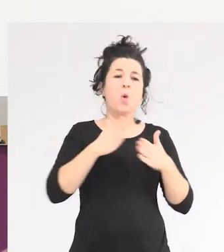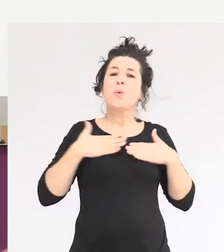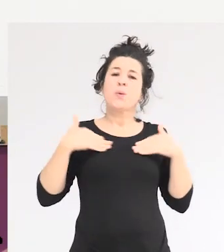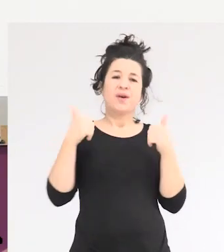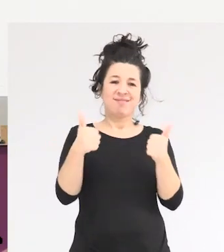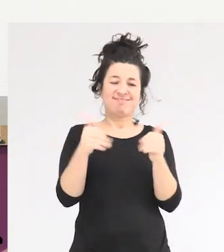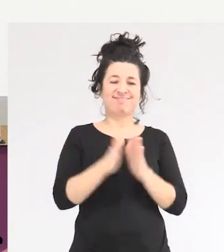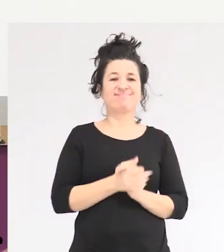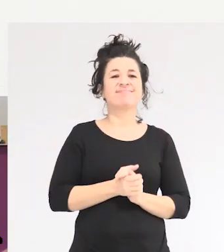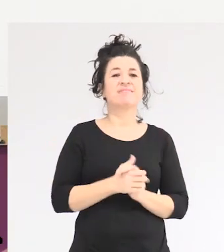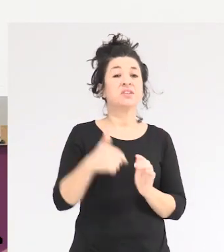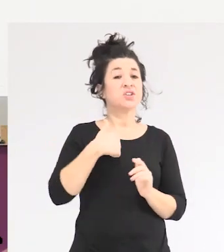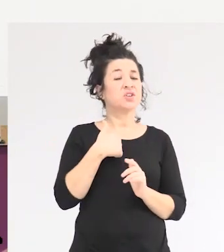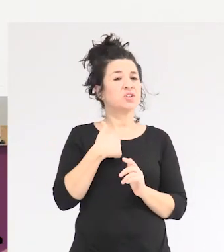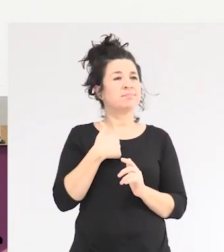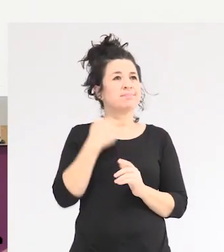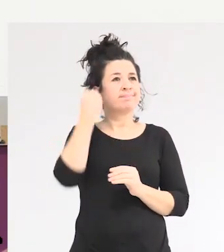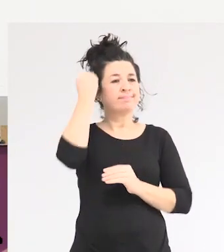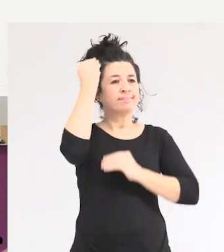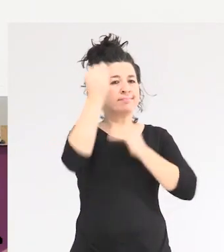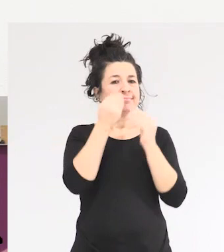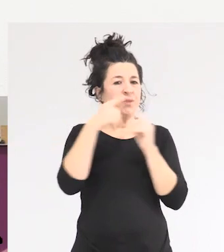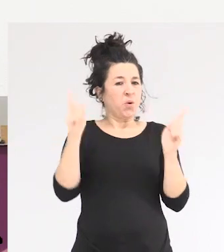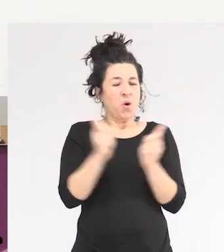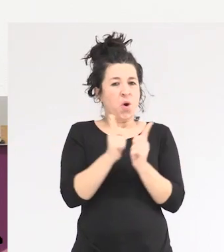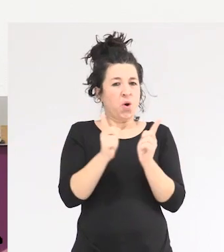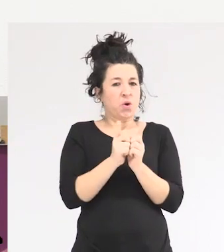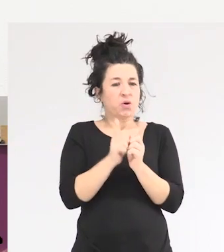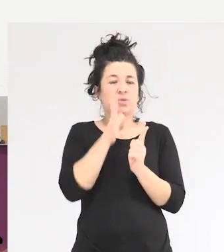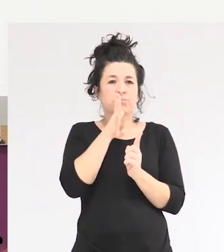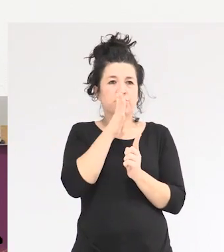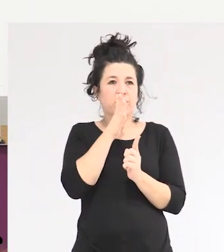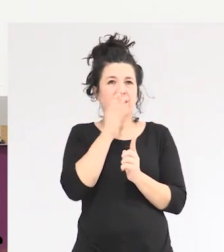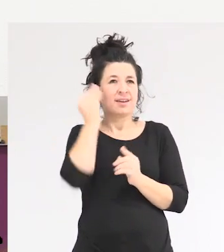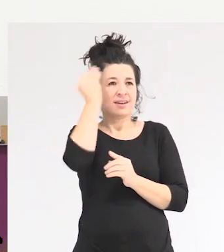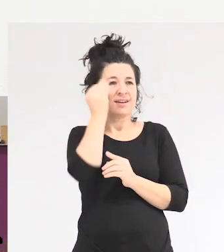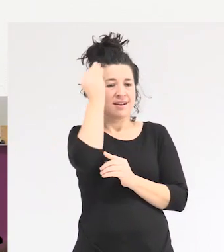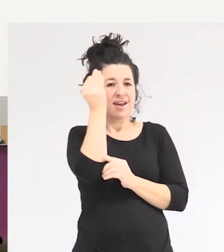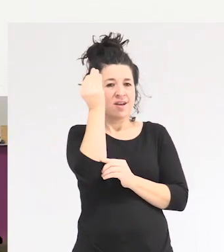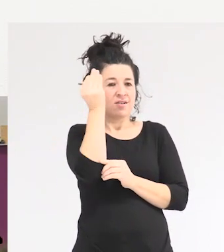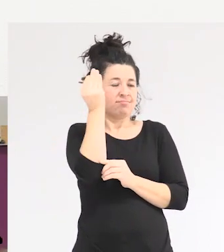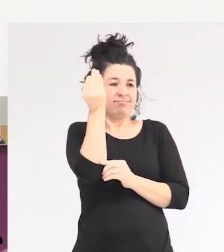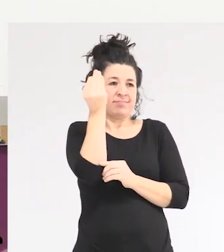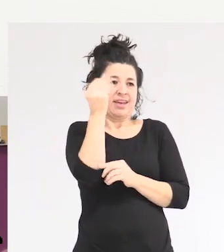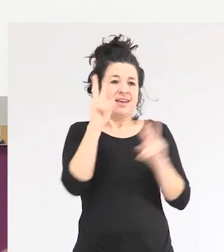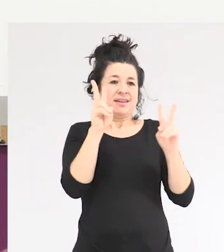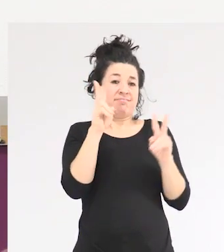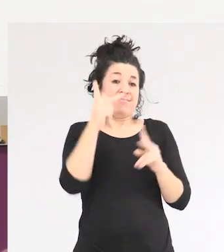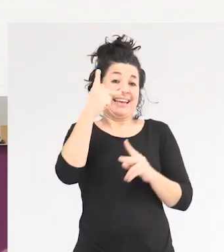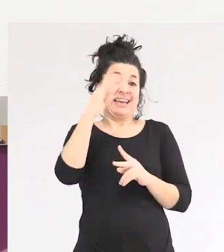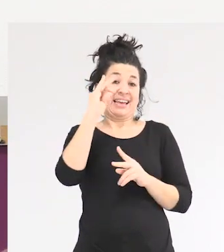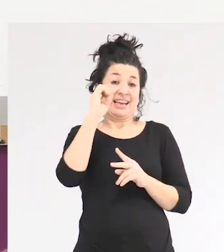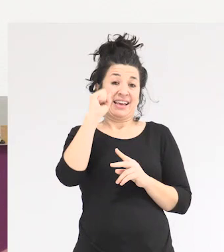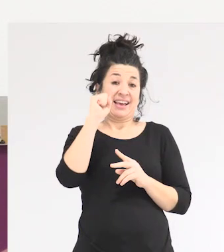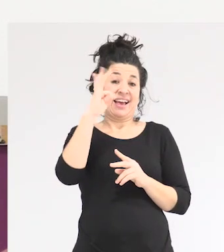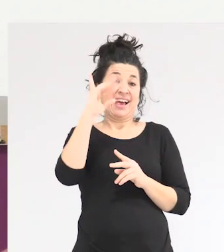bezala. Nik bi hitz pentsatzen dute Katixa eta gaiak ez duela aurkezpenik merezi, bueno, nahi